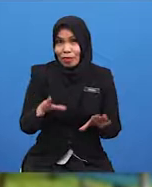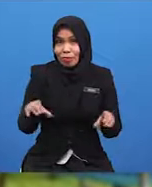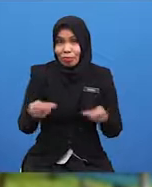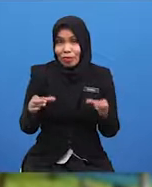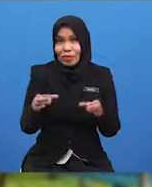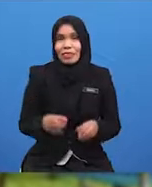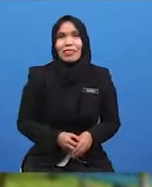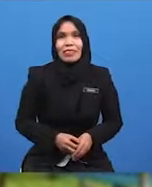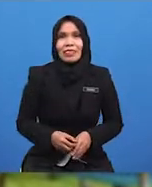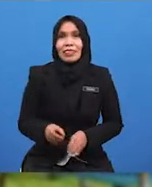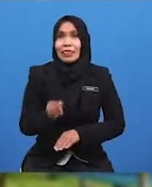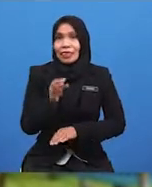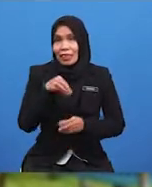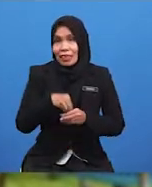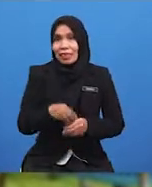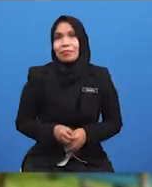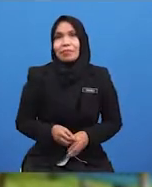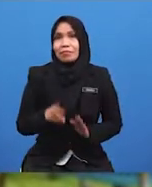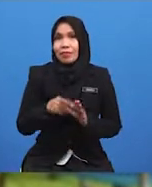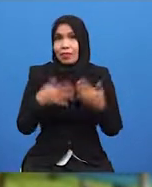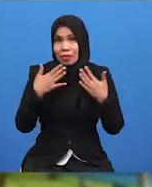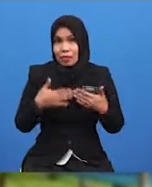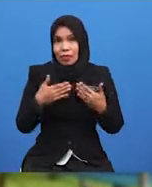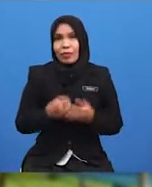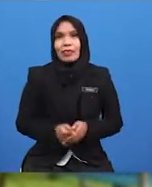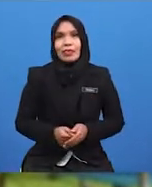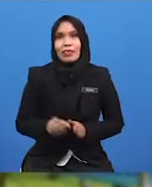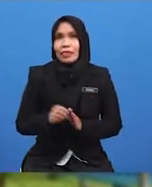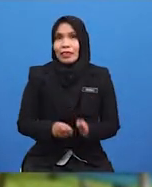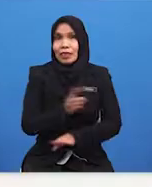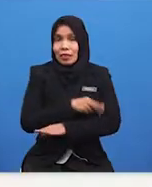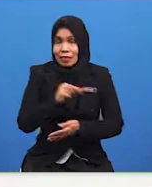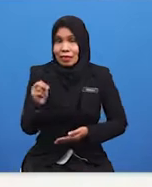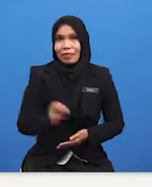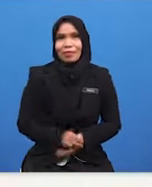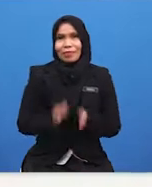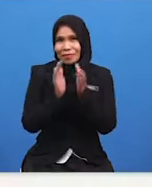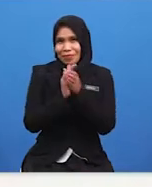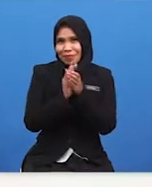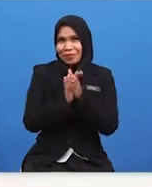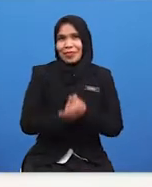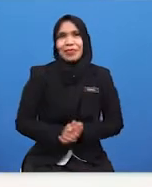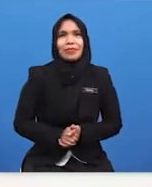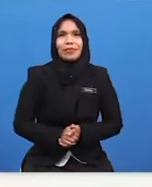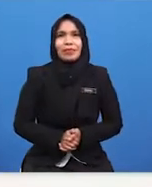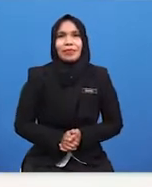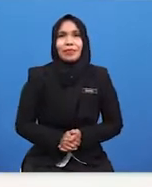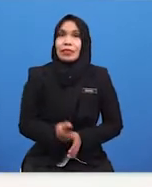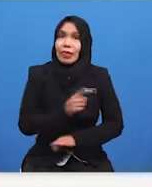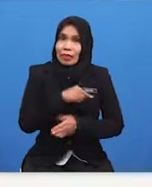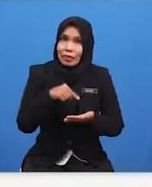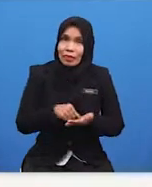kepada anda semua Tepuk tangan untuk diri sendiri murid-murid hari ini